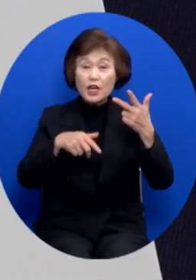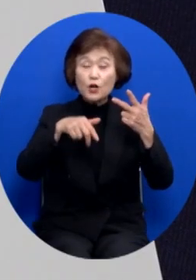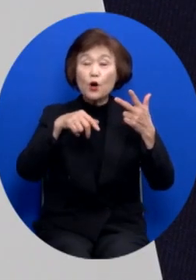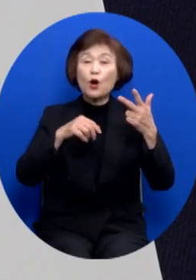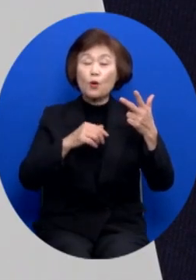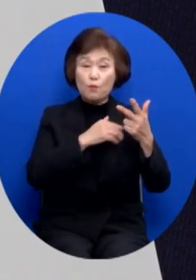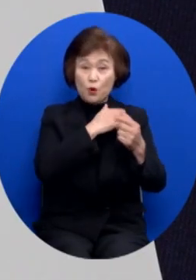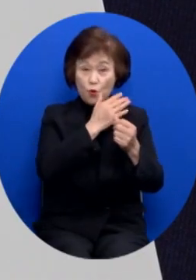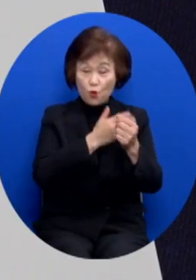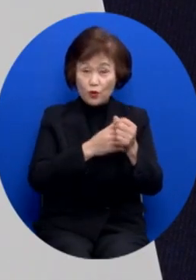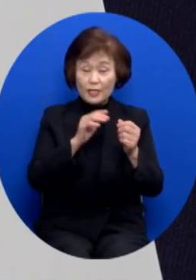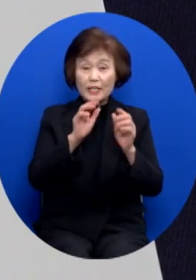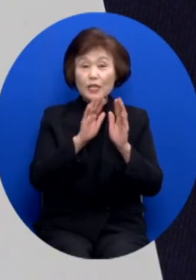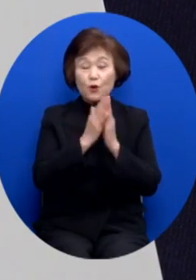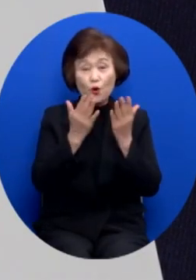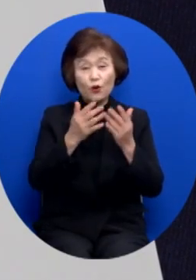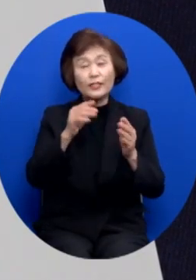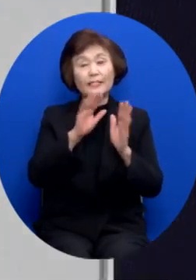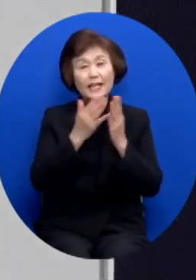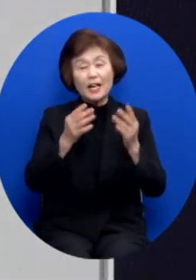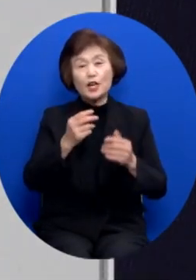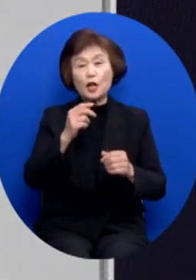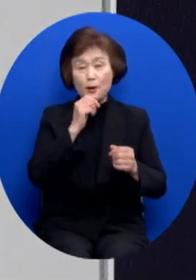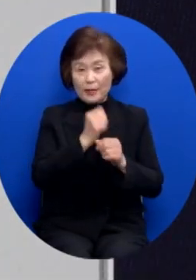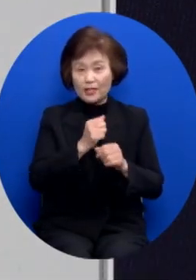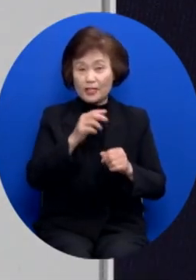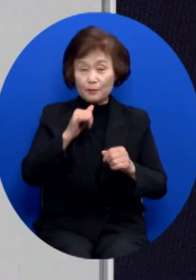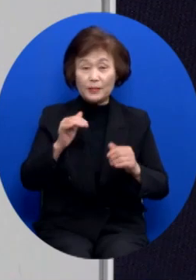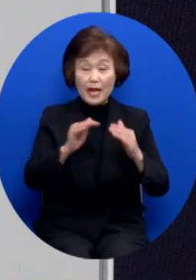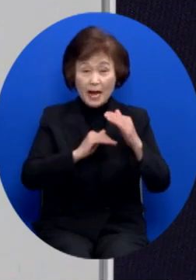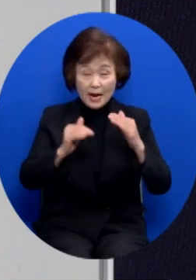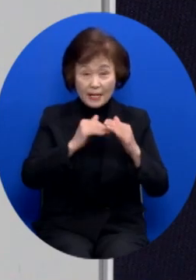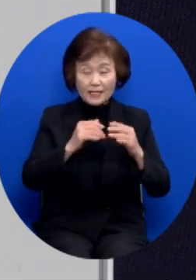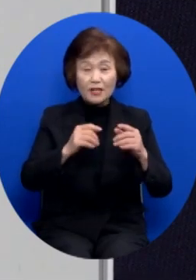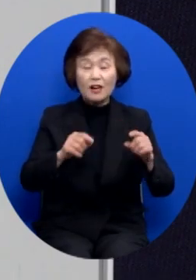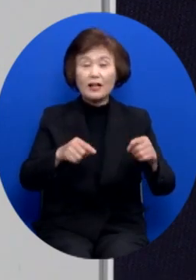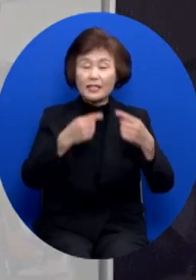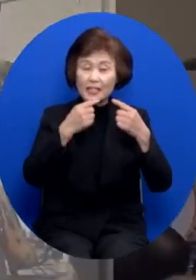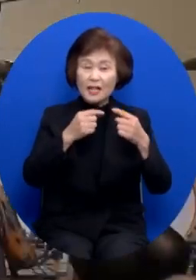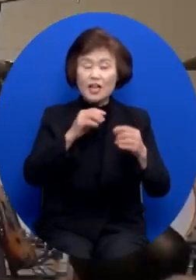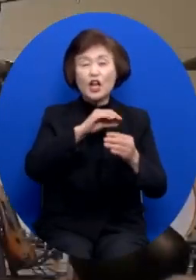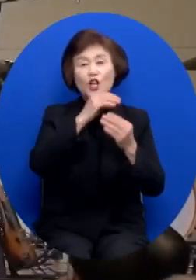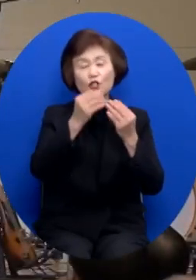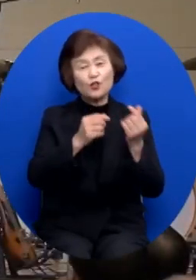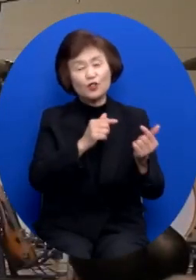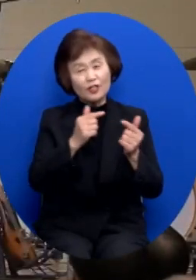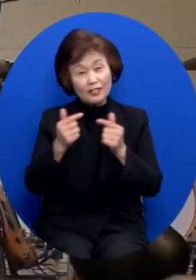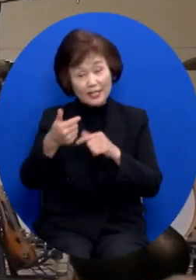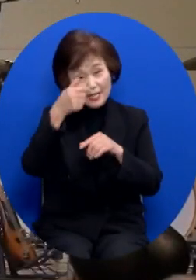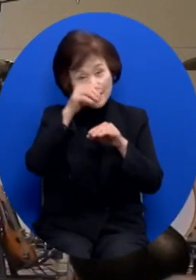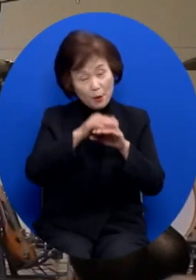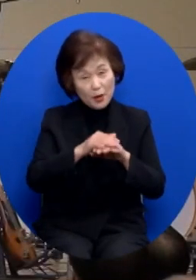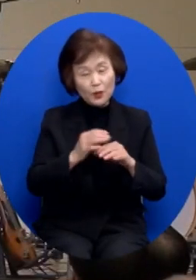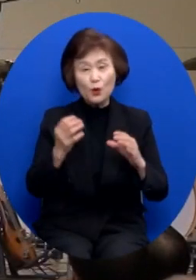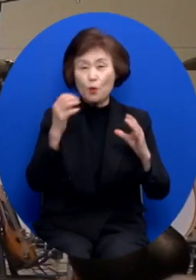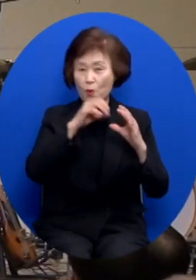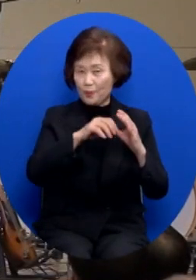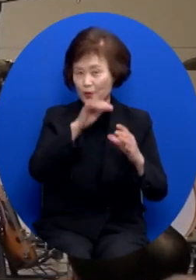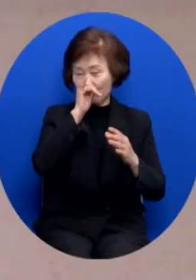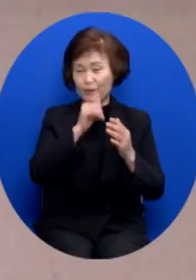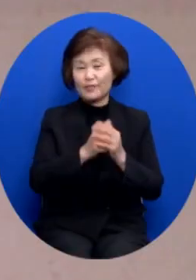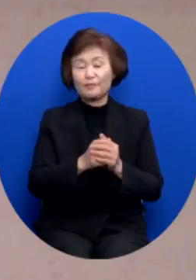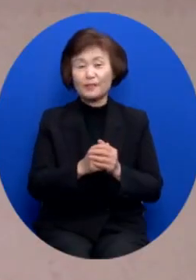구성됐고 절기에 대한 내용과 설날과 추석 가정 예벨 돕는 내용도 담고 있습니다 편의 이인 예장백석 김진범